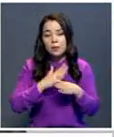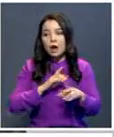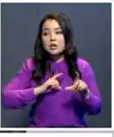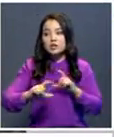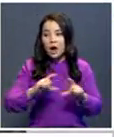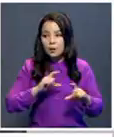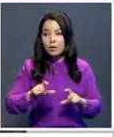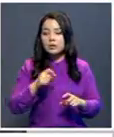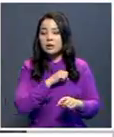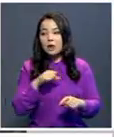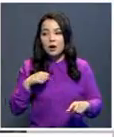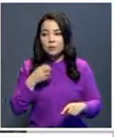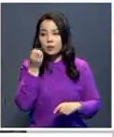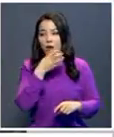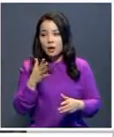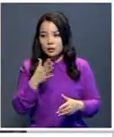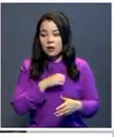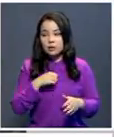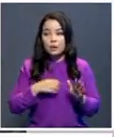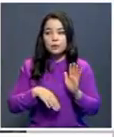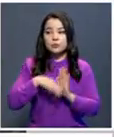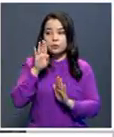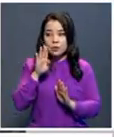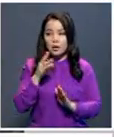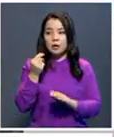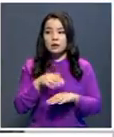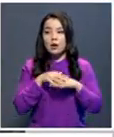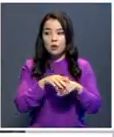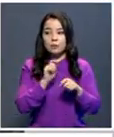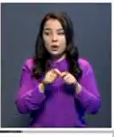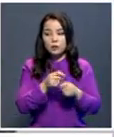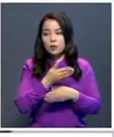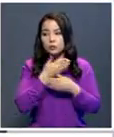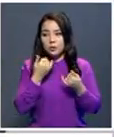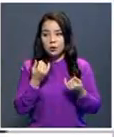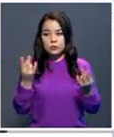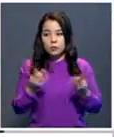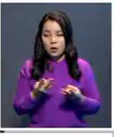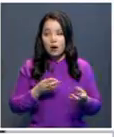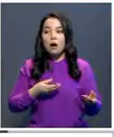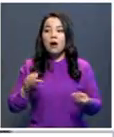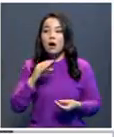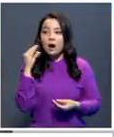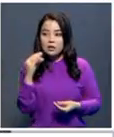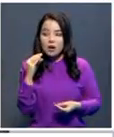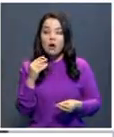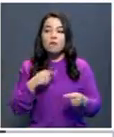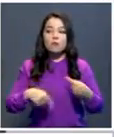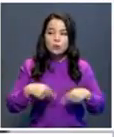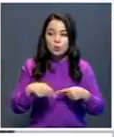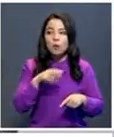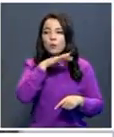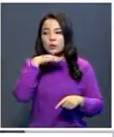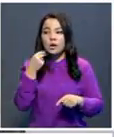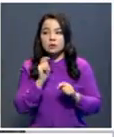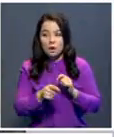ең жақсы, былайша айтқанда, көп қаражатты қажет етпейді. Мысалы, басқа хоккей, футбол сияқты. Әрине,